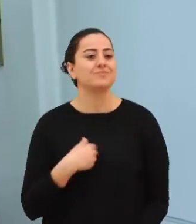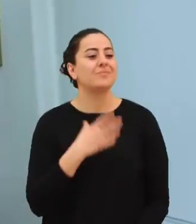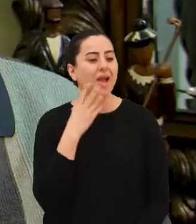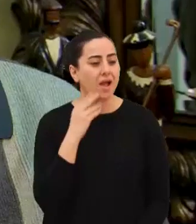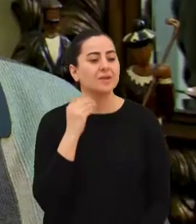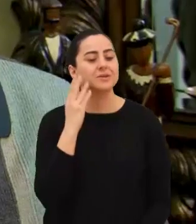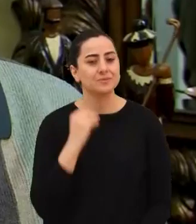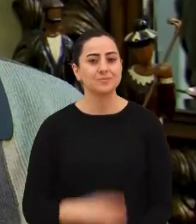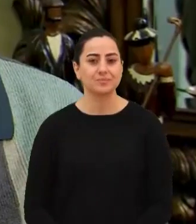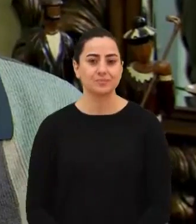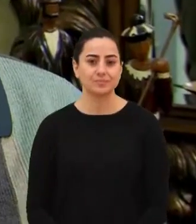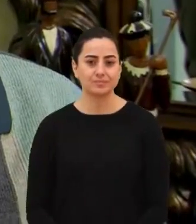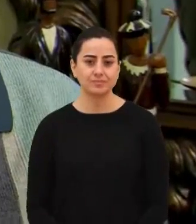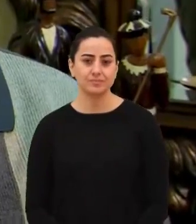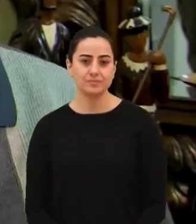anladım.